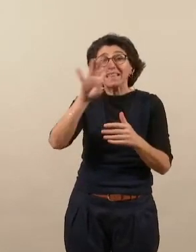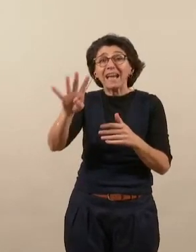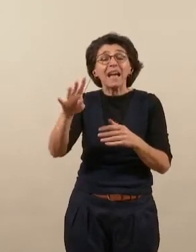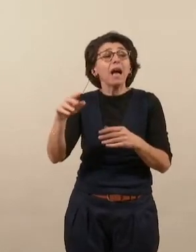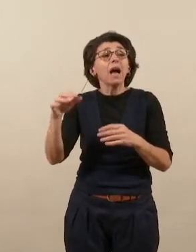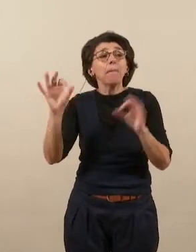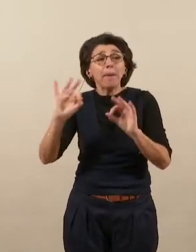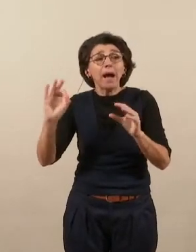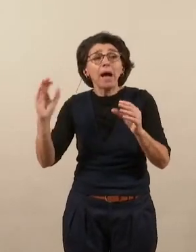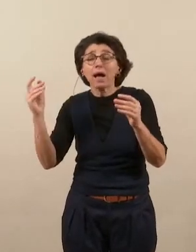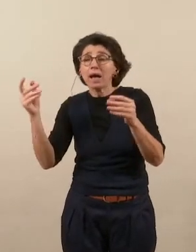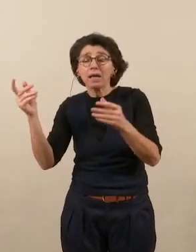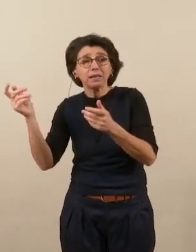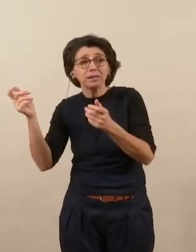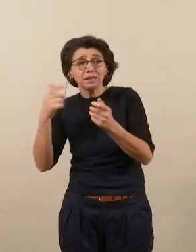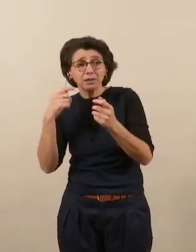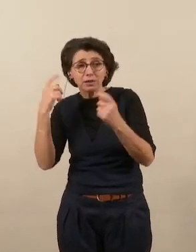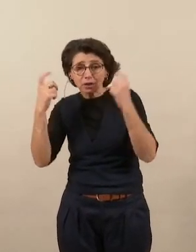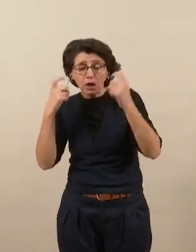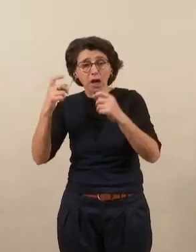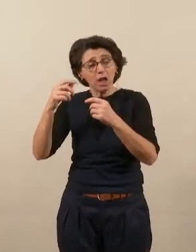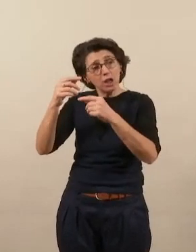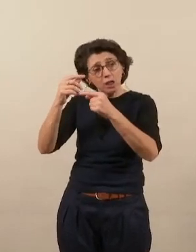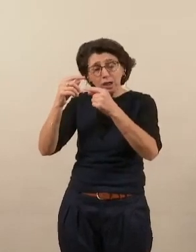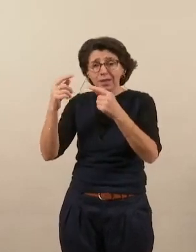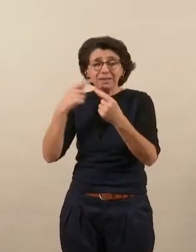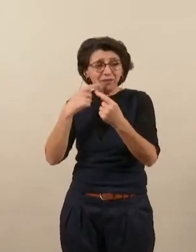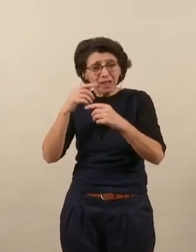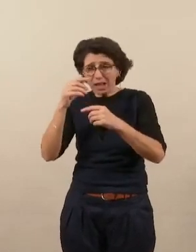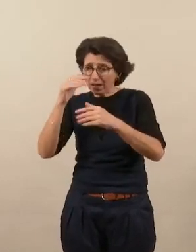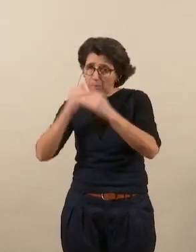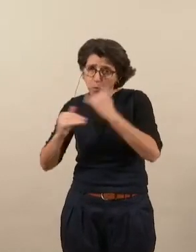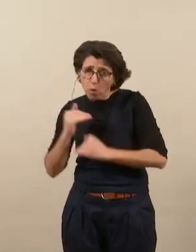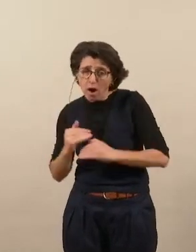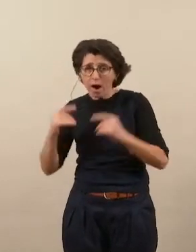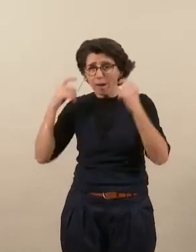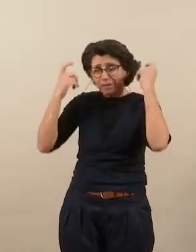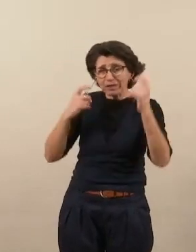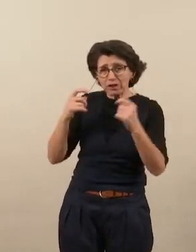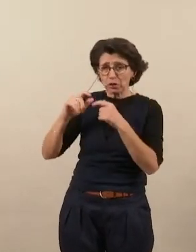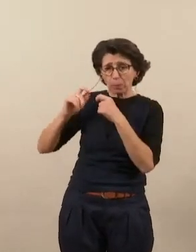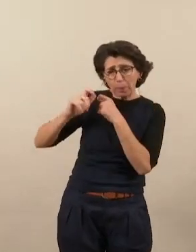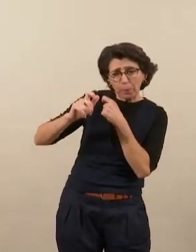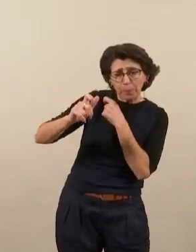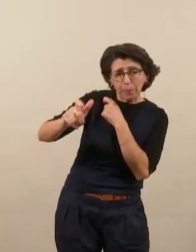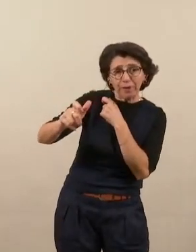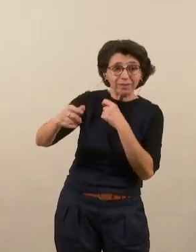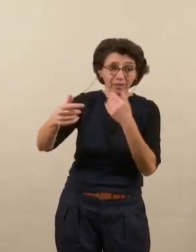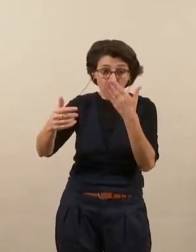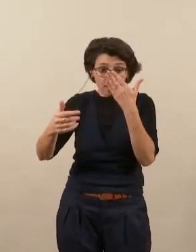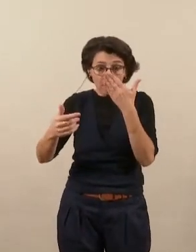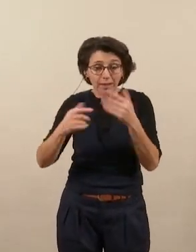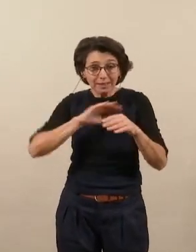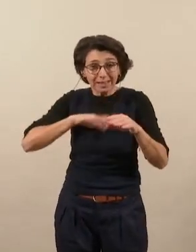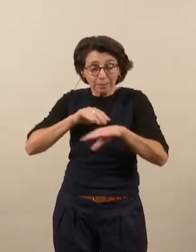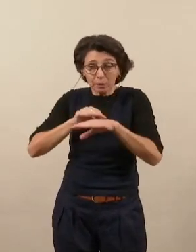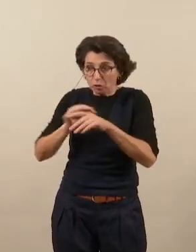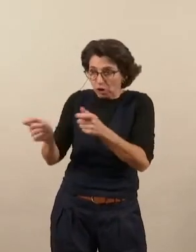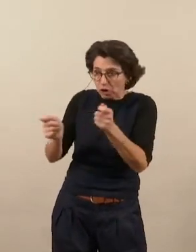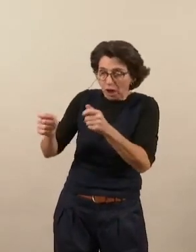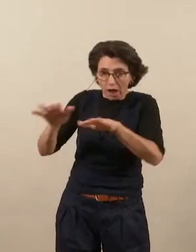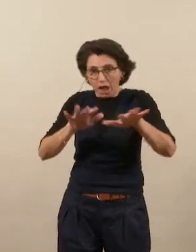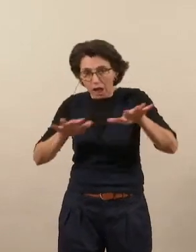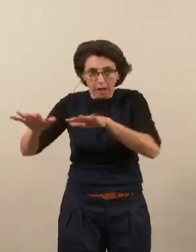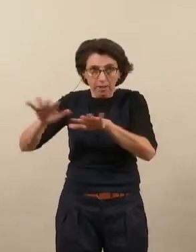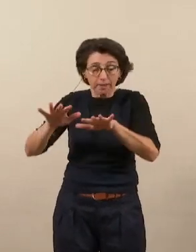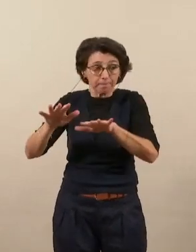aucune anticipation, ce qui veut dire probablement une mise en place à la dernière minute. Et donc, permettez-moi